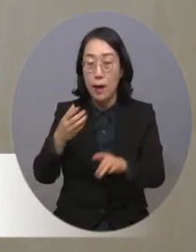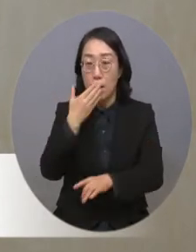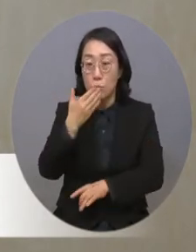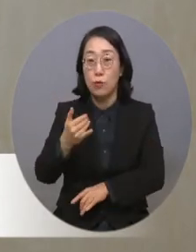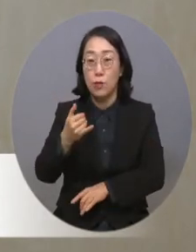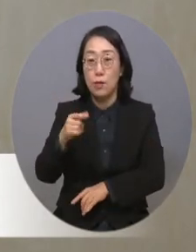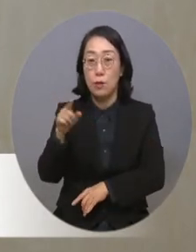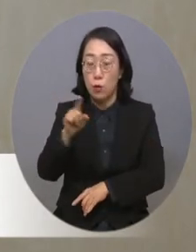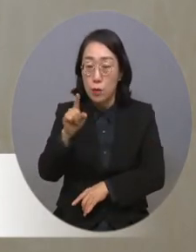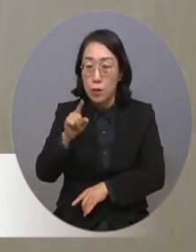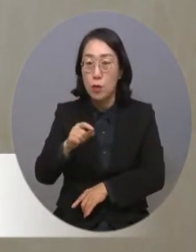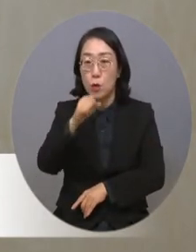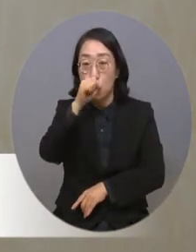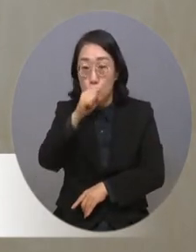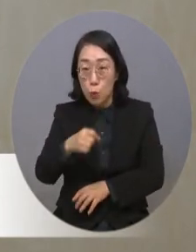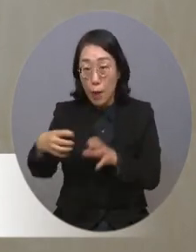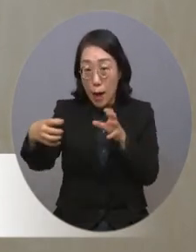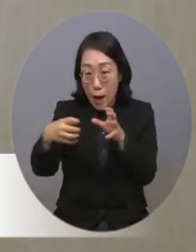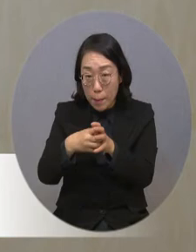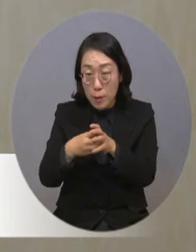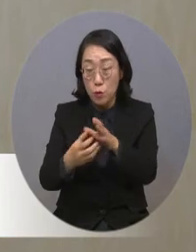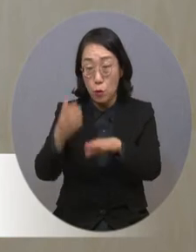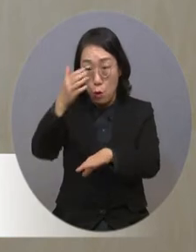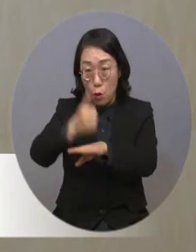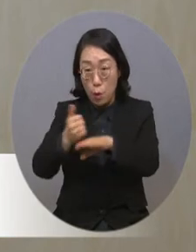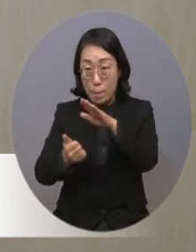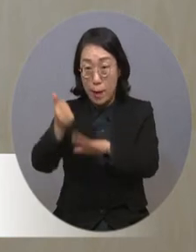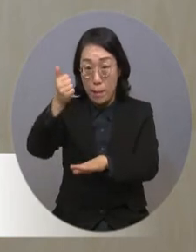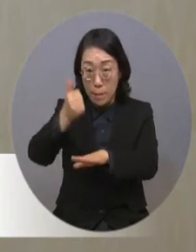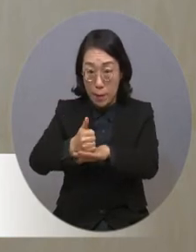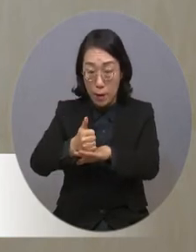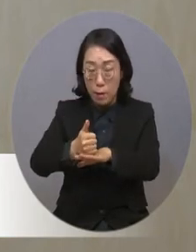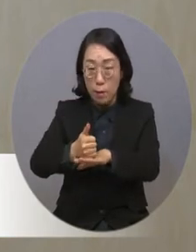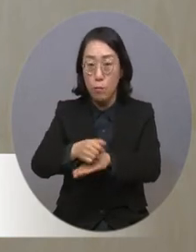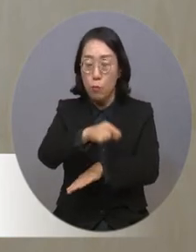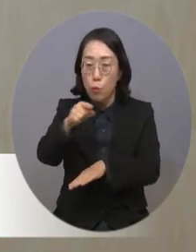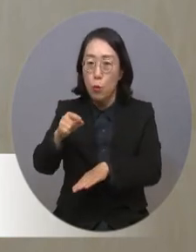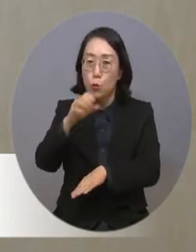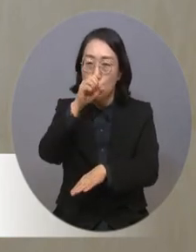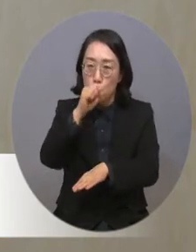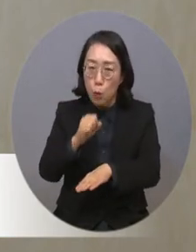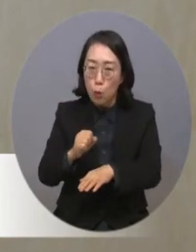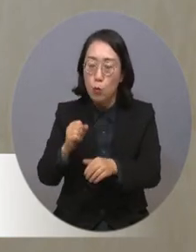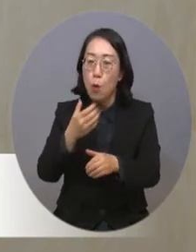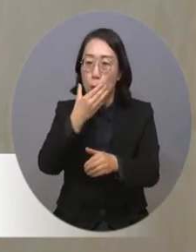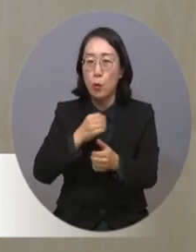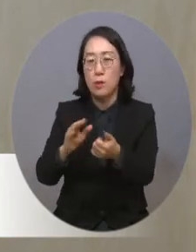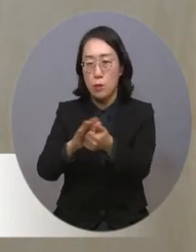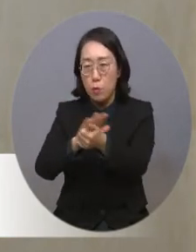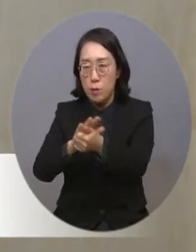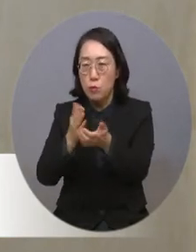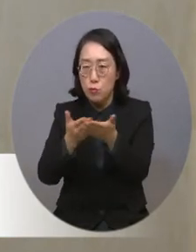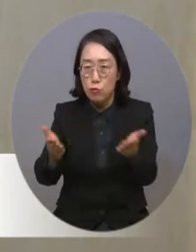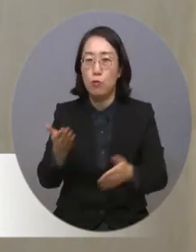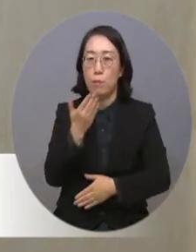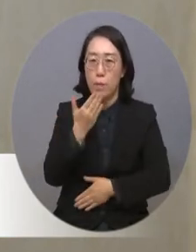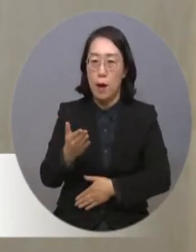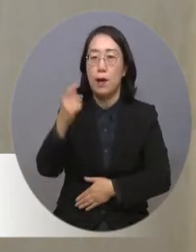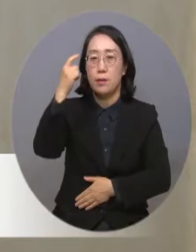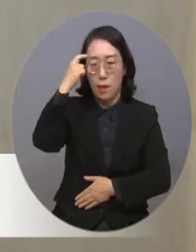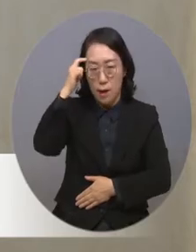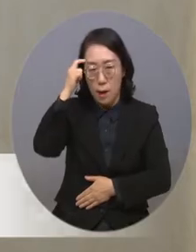우린 더 걸린다는 멋에 분들께 소 업 악불군 복지서비스를 울리자 할 거에요